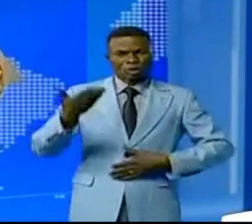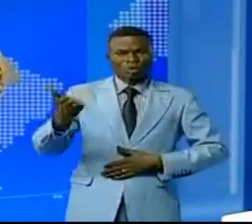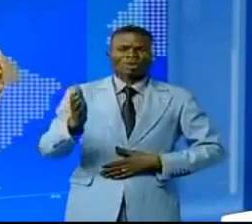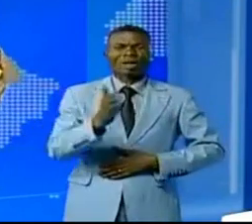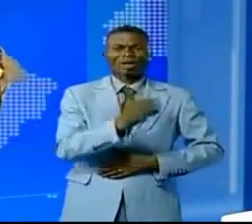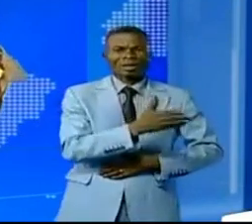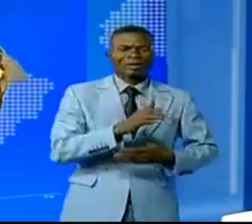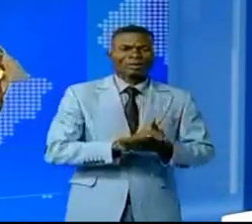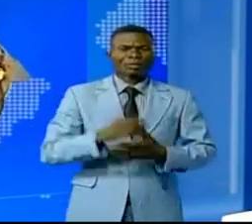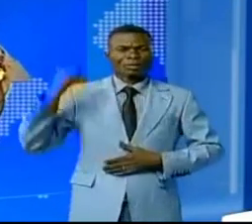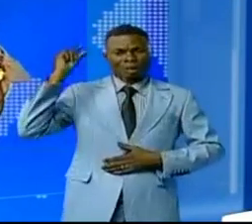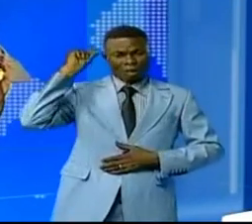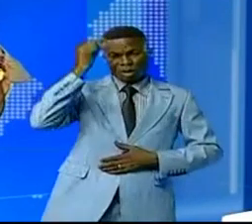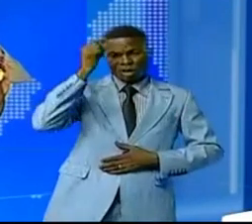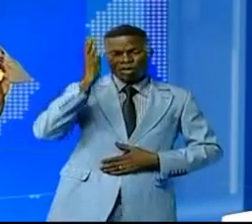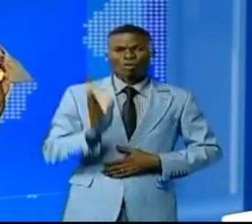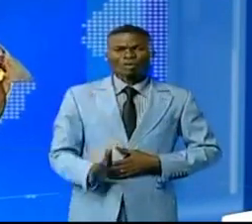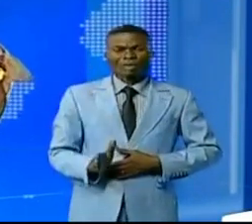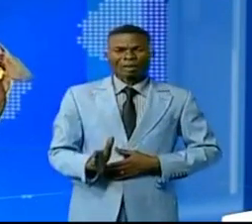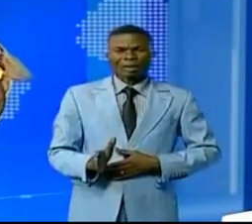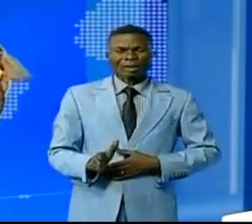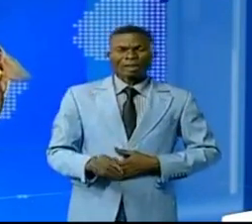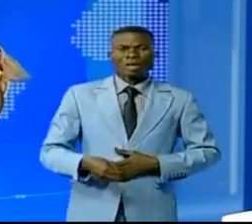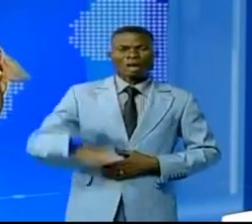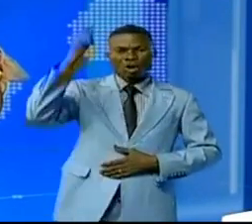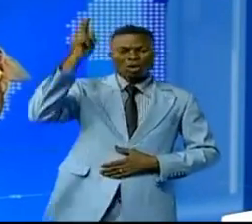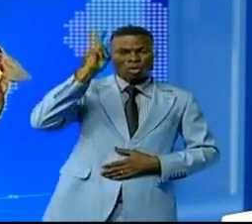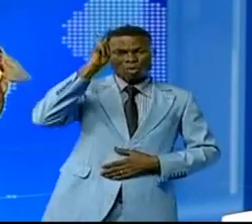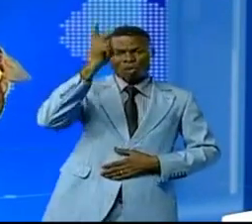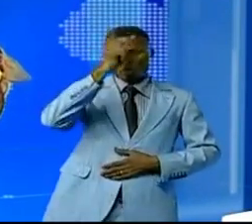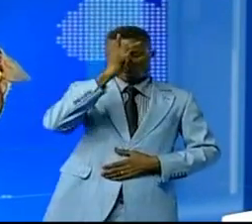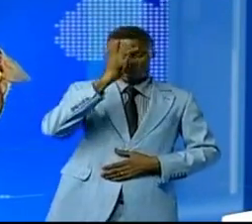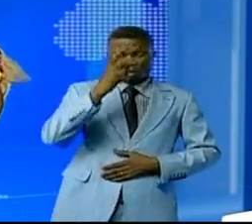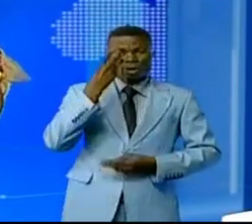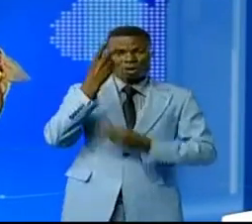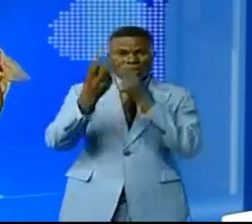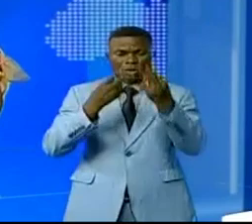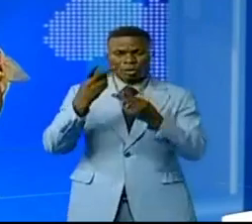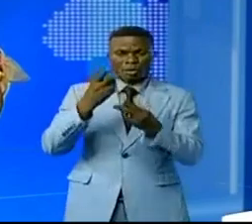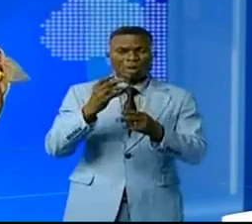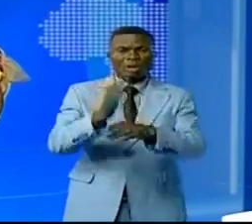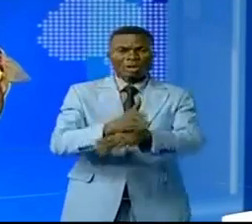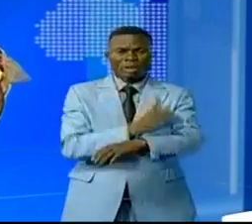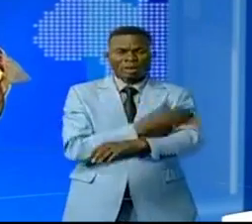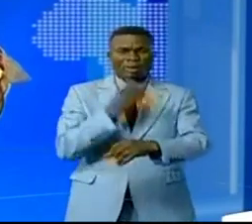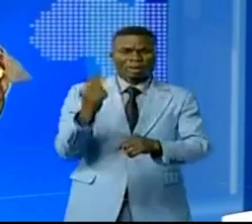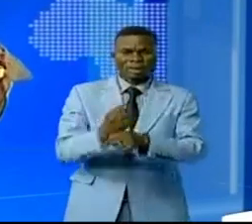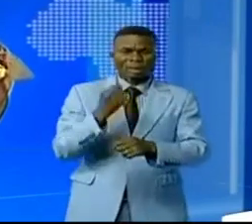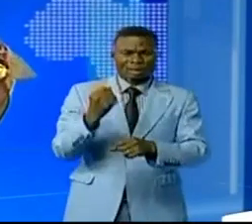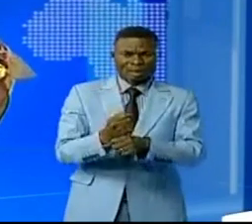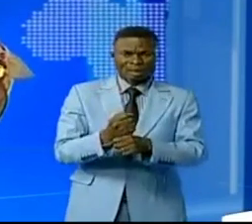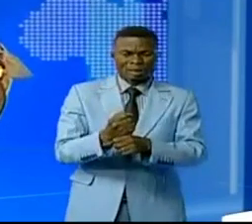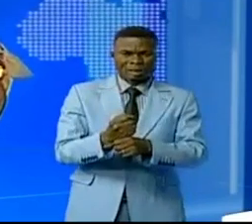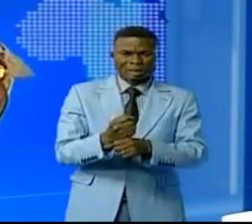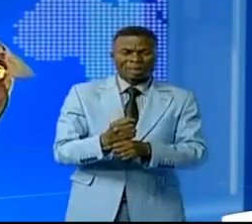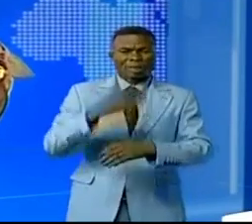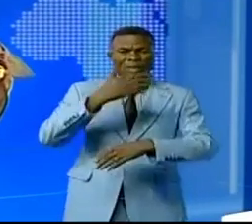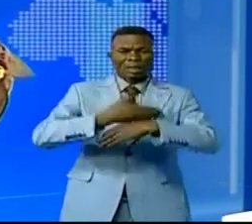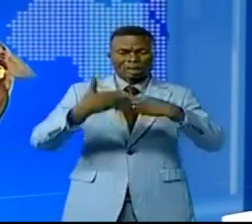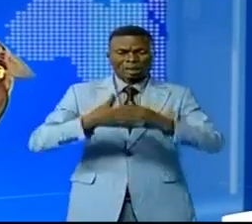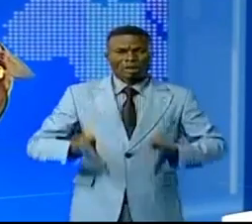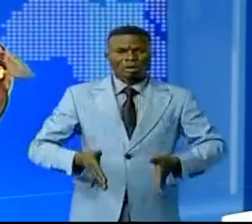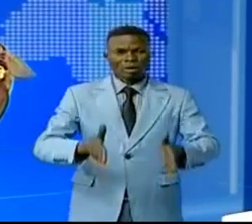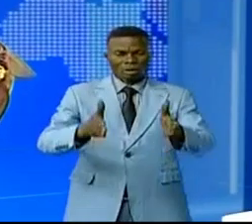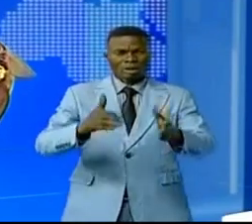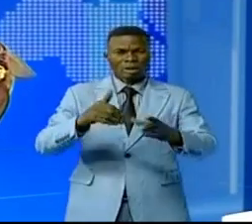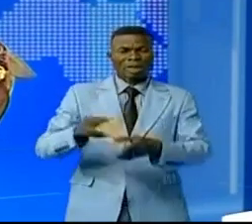Et puis le gouverneur du Haut-Katanga a inspecté l'évolution de travaux des infrastructures routières